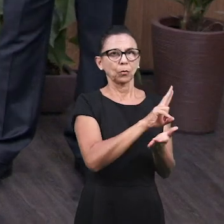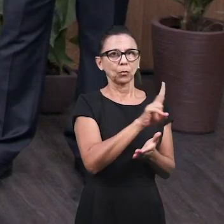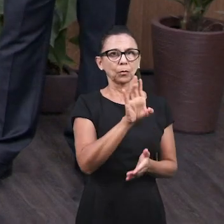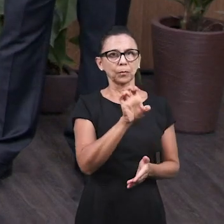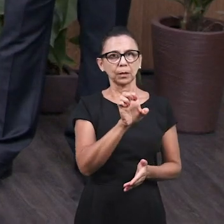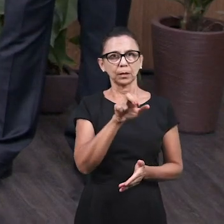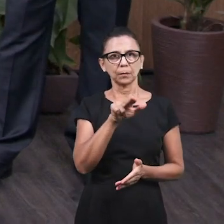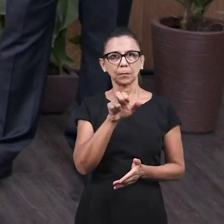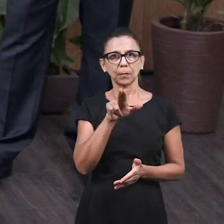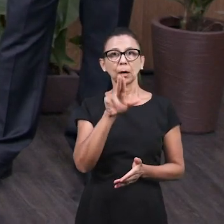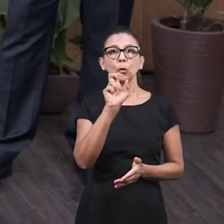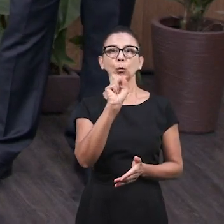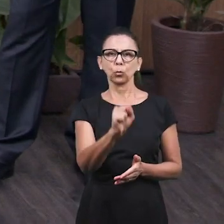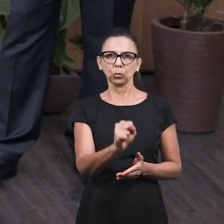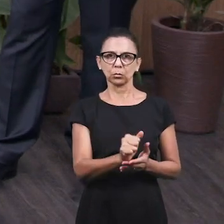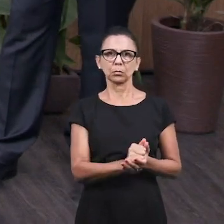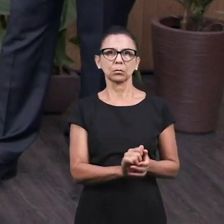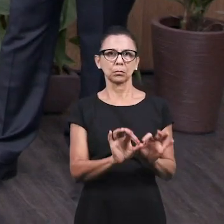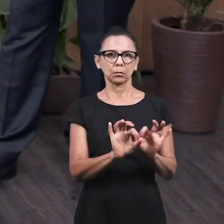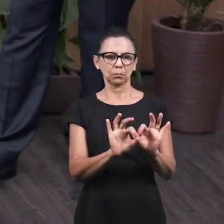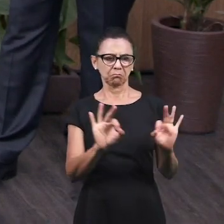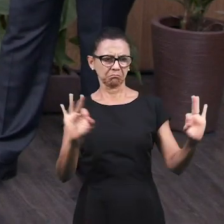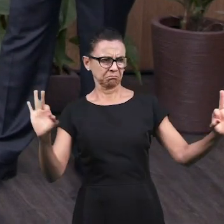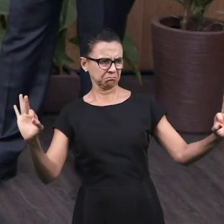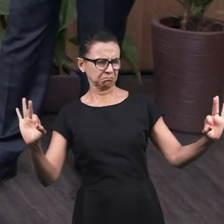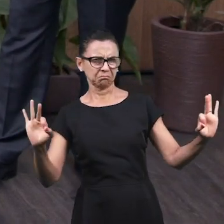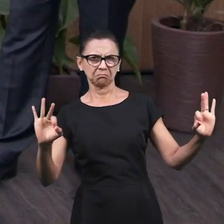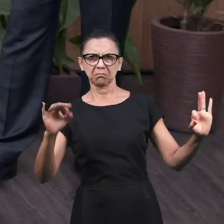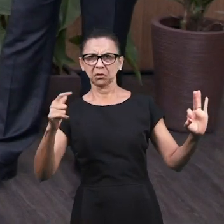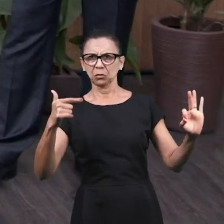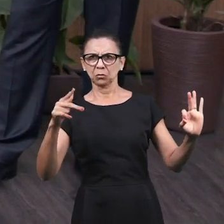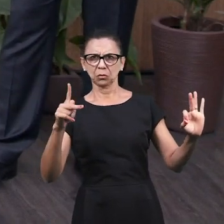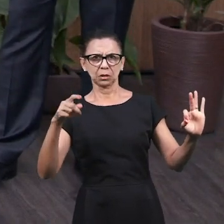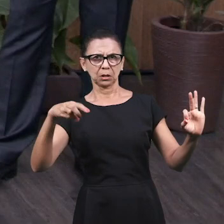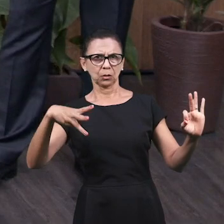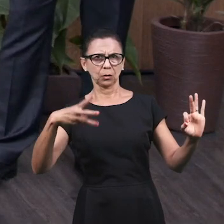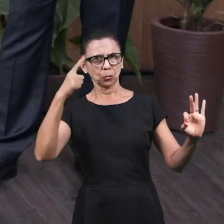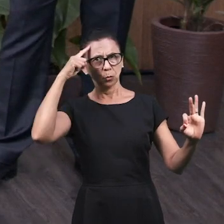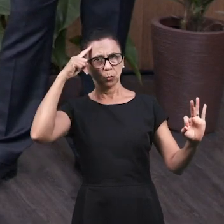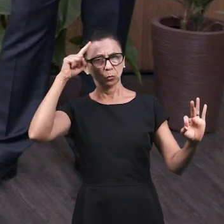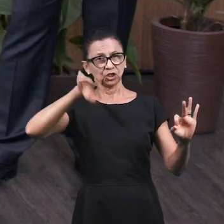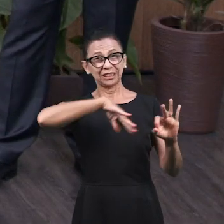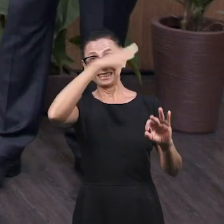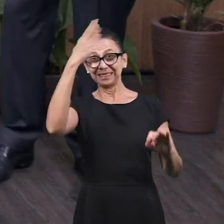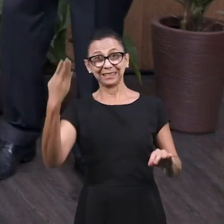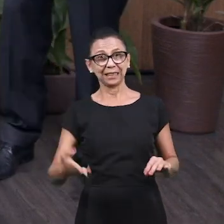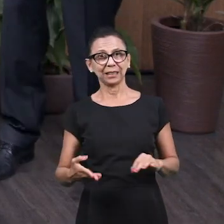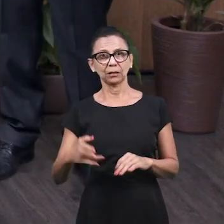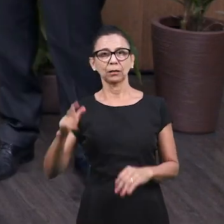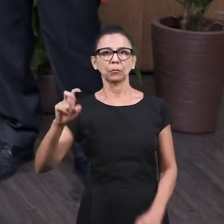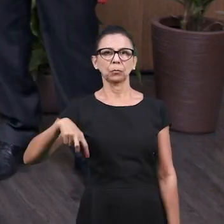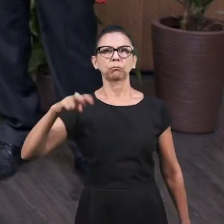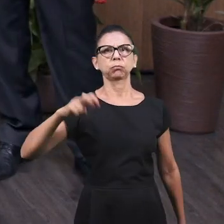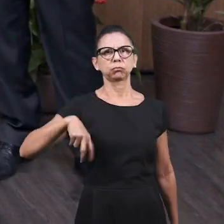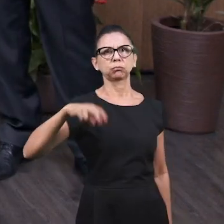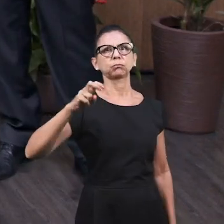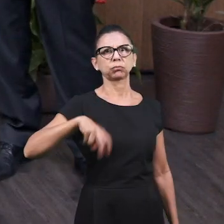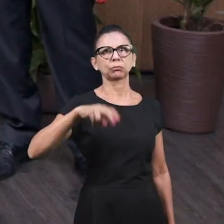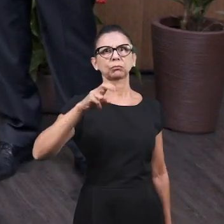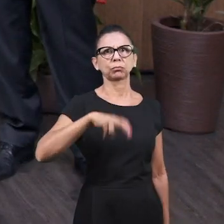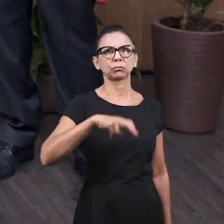Эммаус. Дистанция, мы уже сказали, это было около 60 стадий. Один день